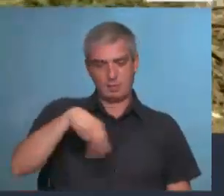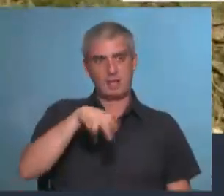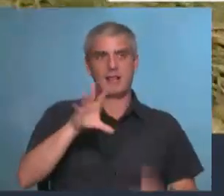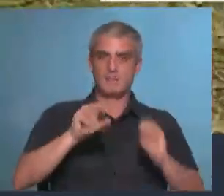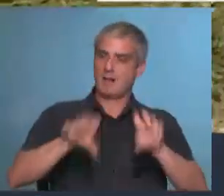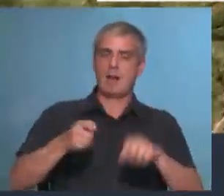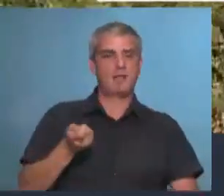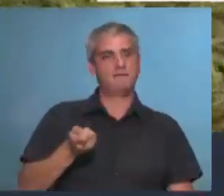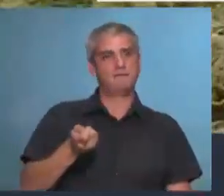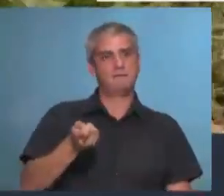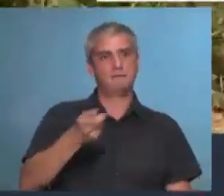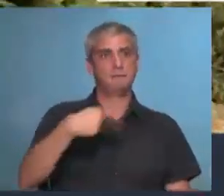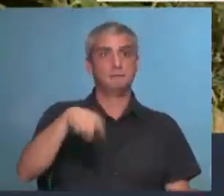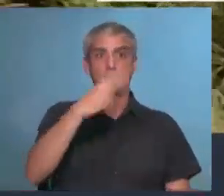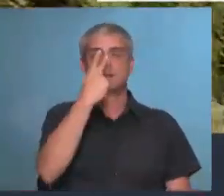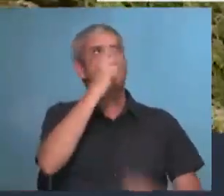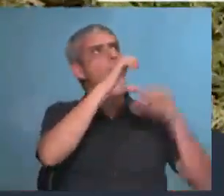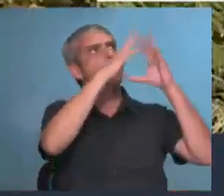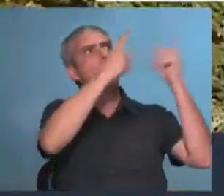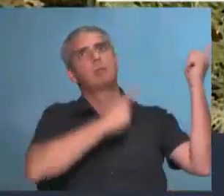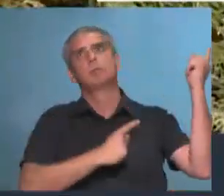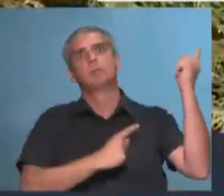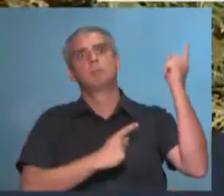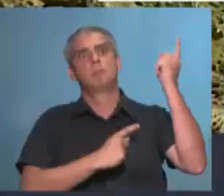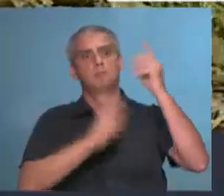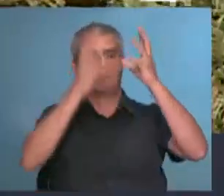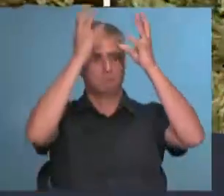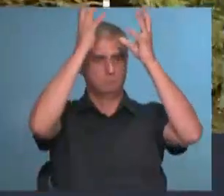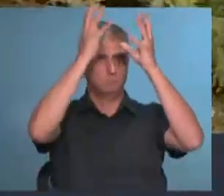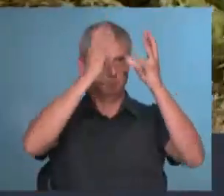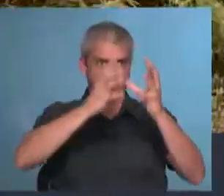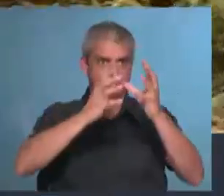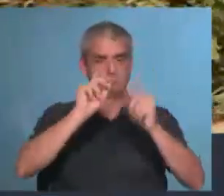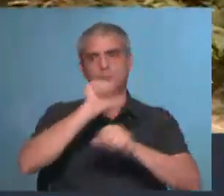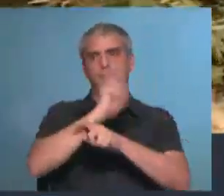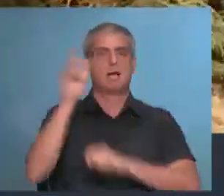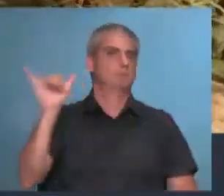הכלב בעוקף וראה את הבלונים מגיעים, נוחתים על השיח, ישר הזיק אותי